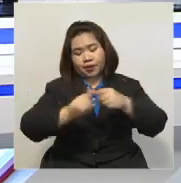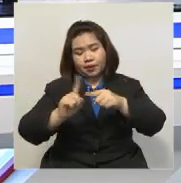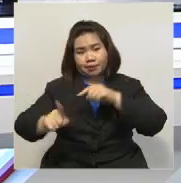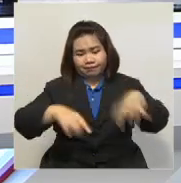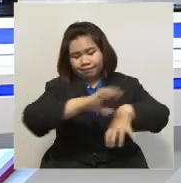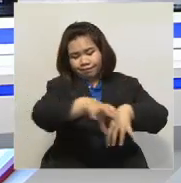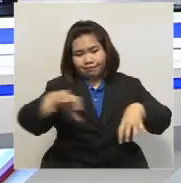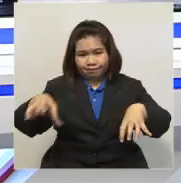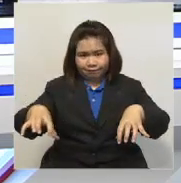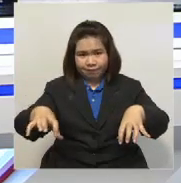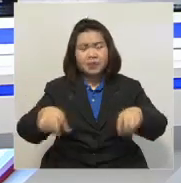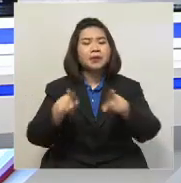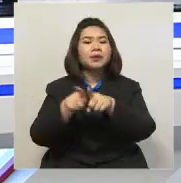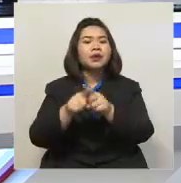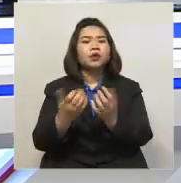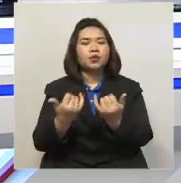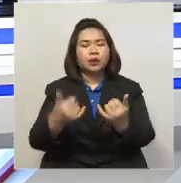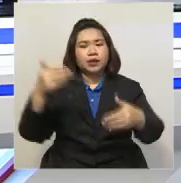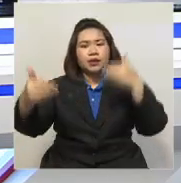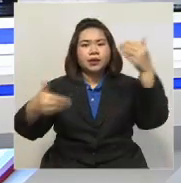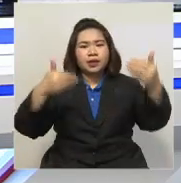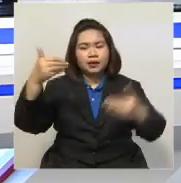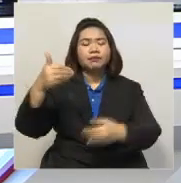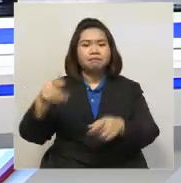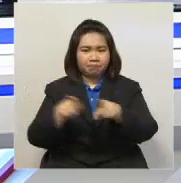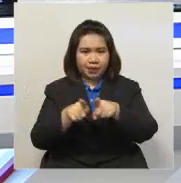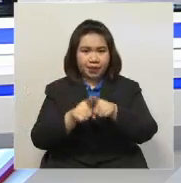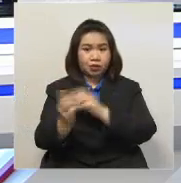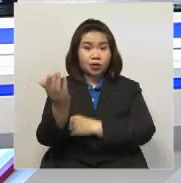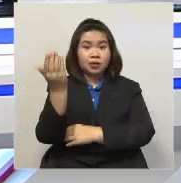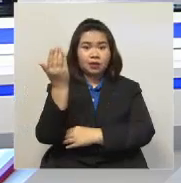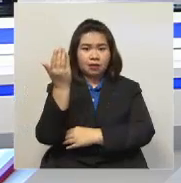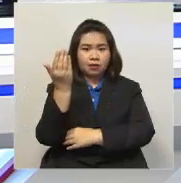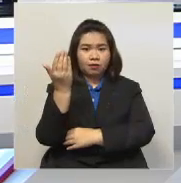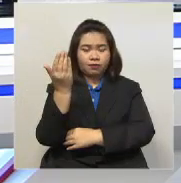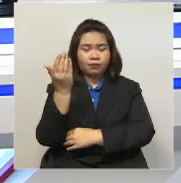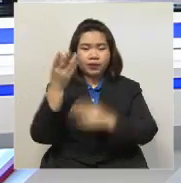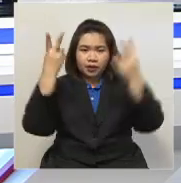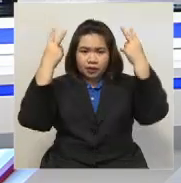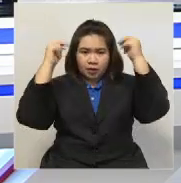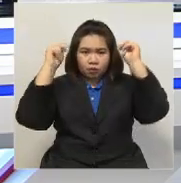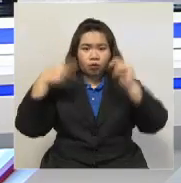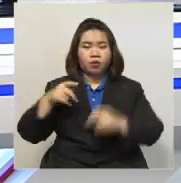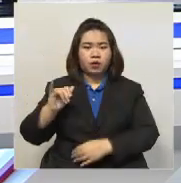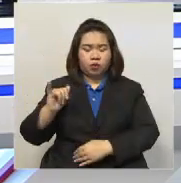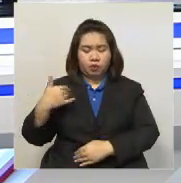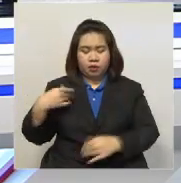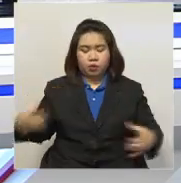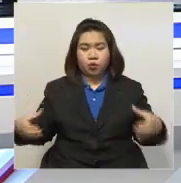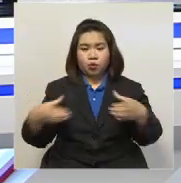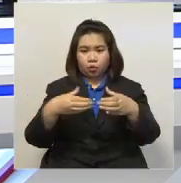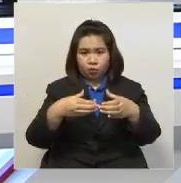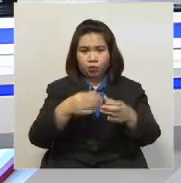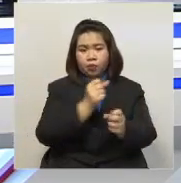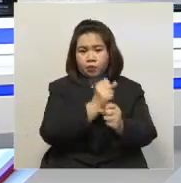หลายๆพื้นที่เช่นเดียวกับวันนี้ค่ะวันนี้ก็มีกิจกรรมเช่นเดียวกันนะคะซึ่งช่วงเช้าที่ผ่านมานายกรัฐมนตรีก็นำคณะรัฐมนตรี